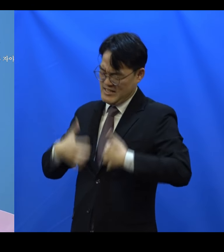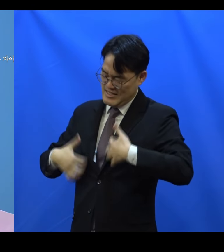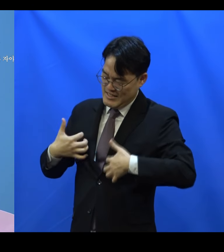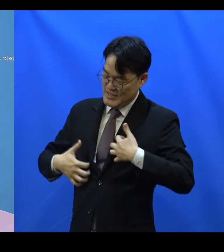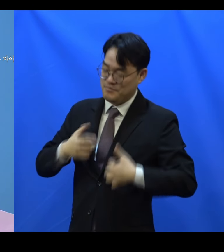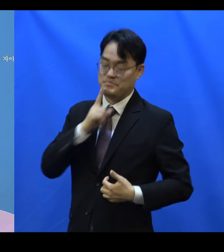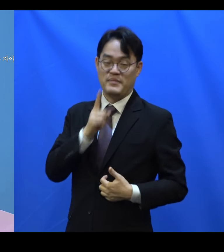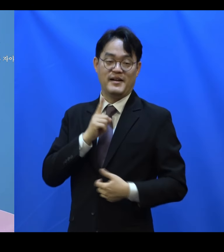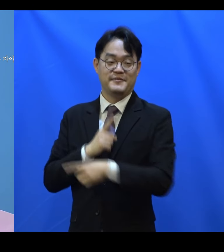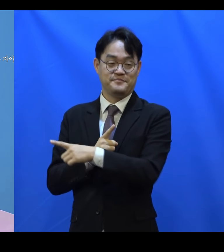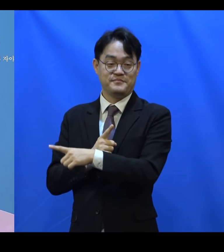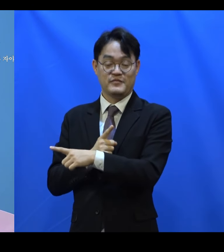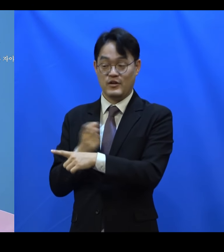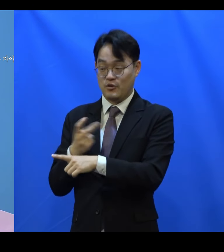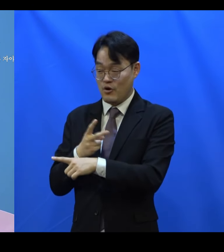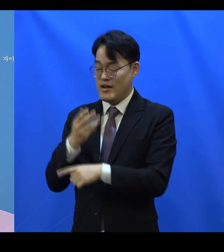거예요.